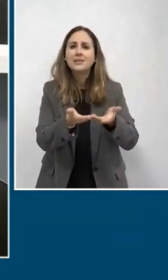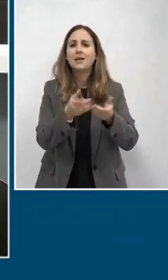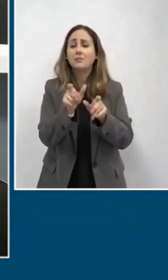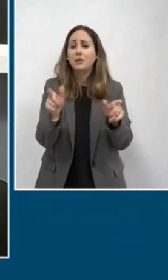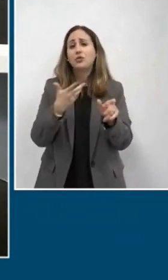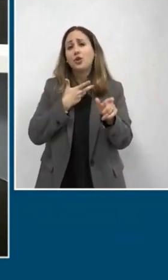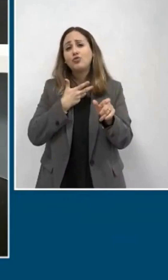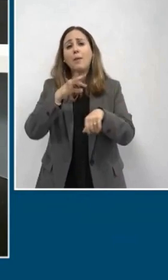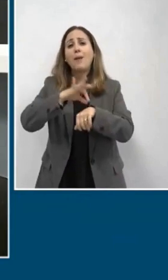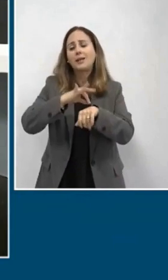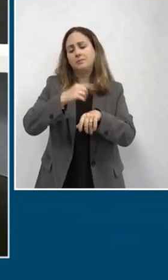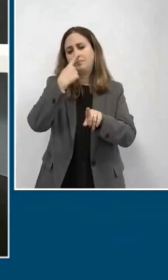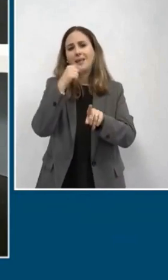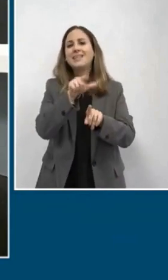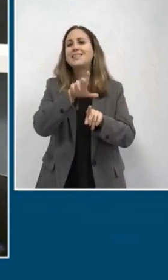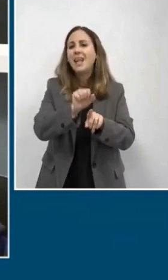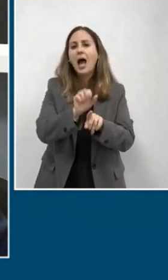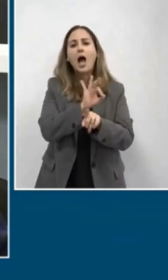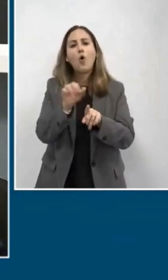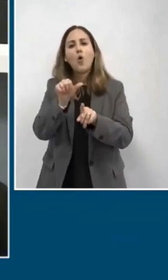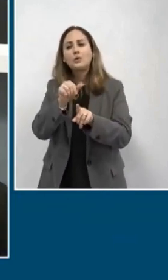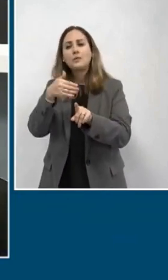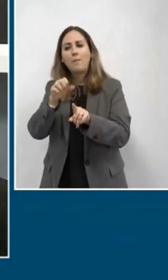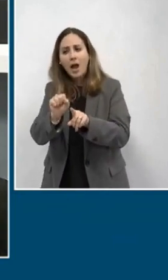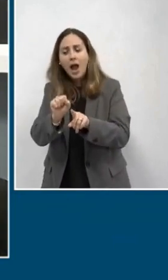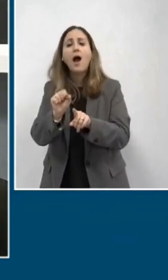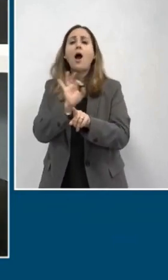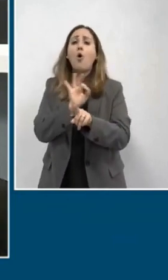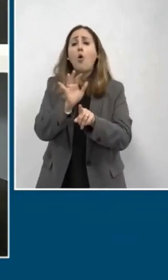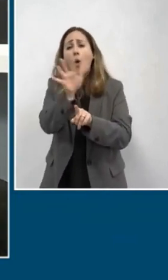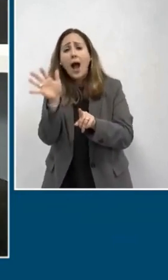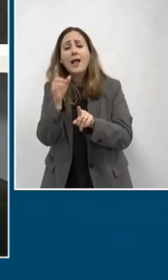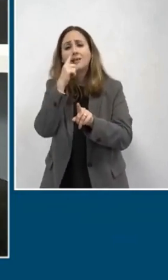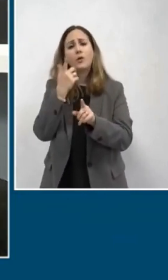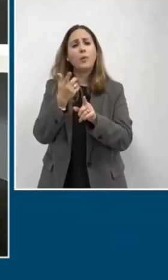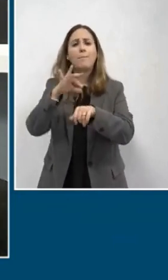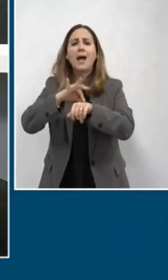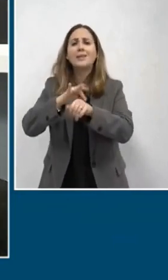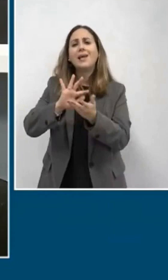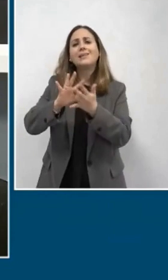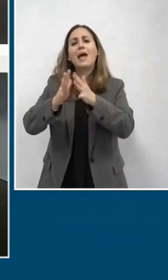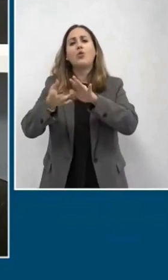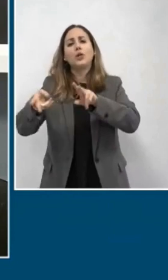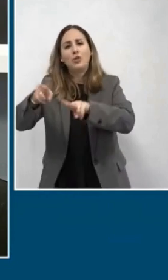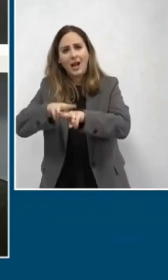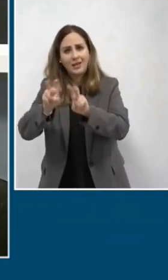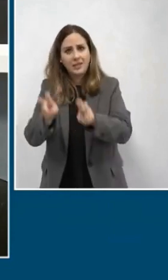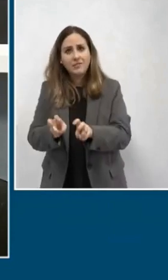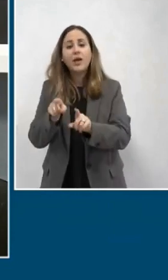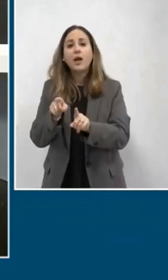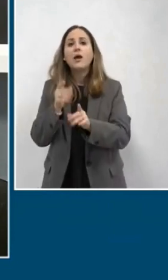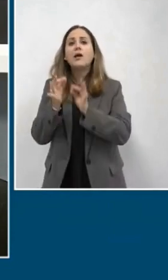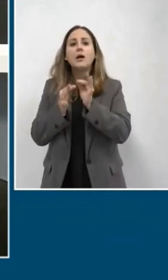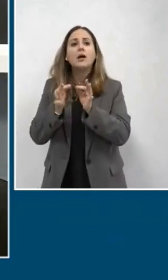neurodegenerative come la slama anche come la smile ed uccelli e altre distrofia toniche in 7 grandi comuni